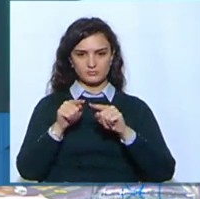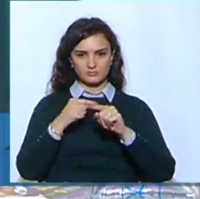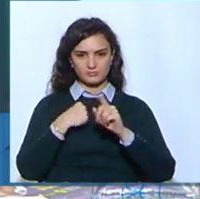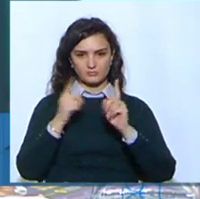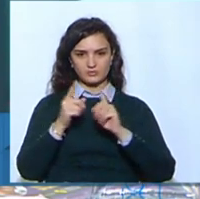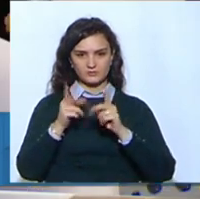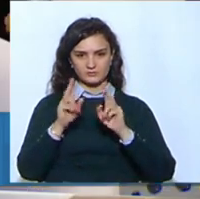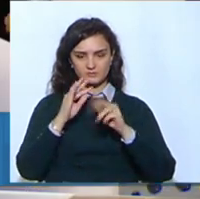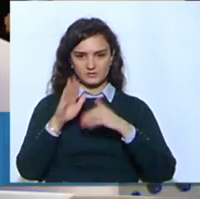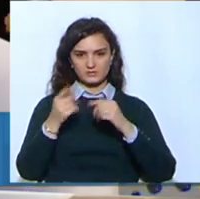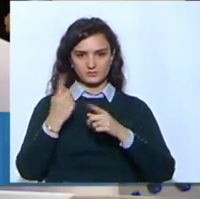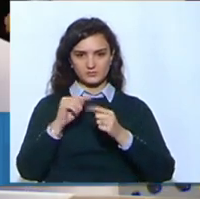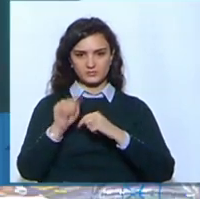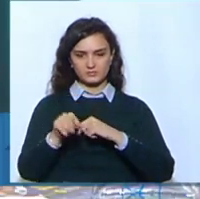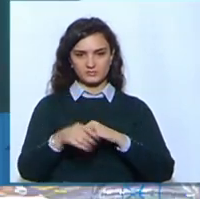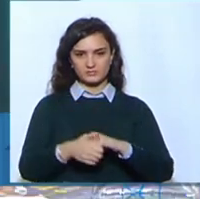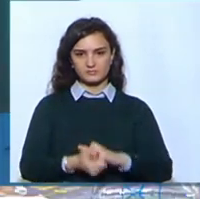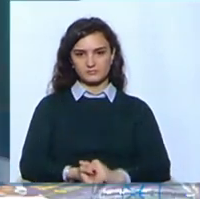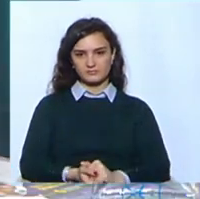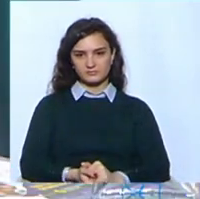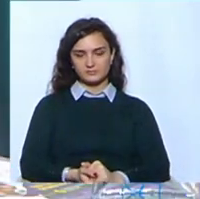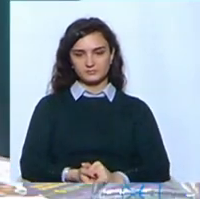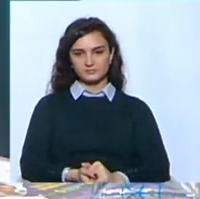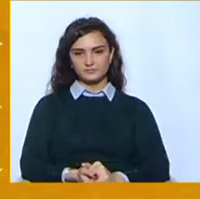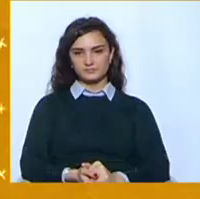მოკლე ჭრა გვაქვს და მეორე დავუბრუნდებით ამ თემას.